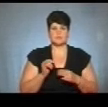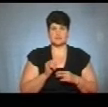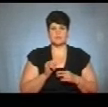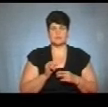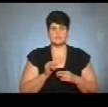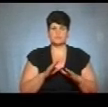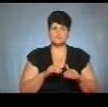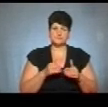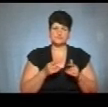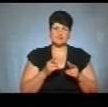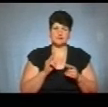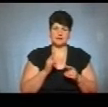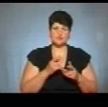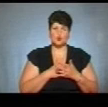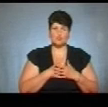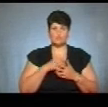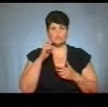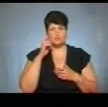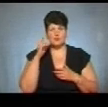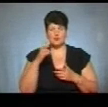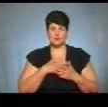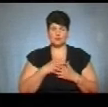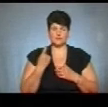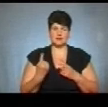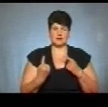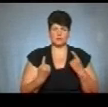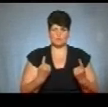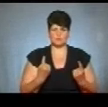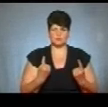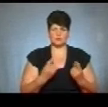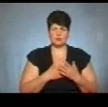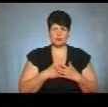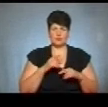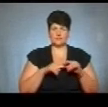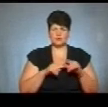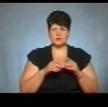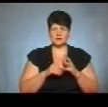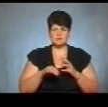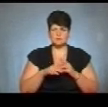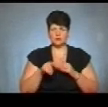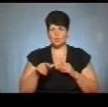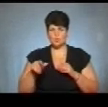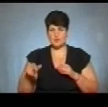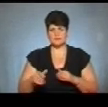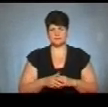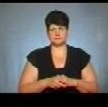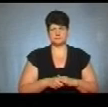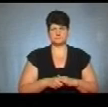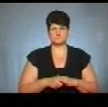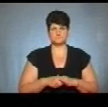привити дитині любов до Бога, любов одне до одного, любов до рідної землі, до людей.